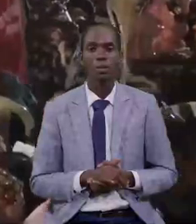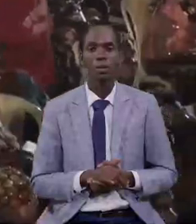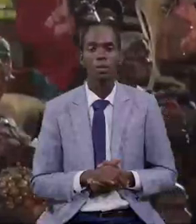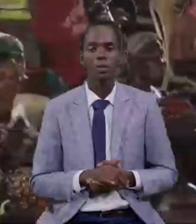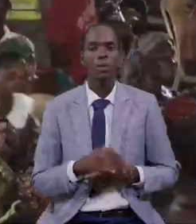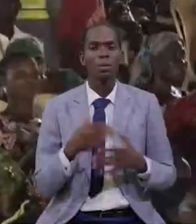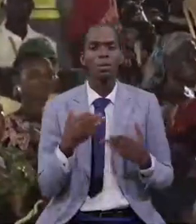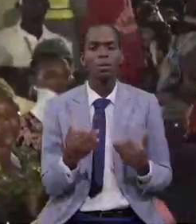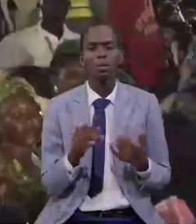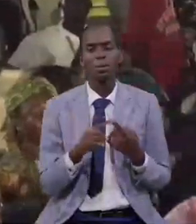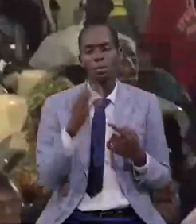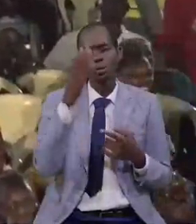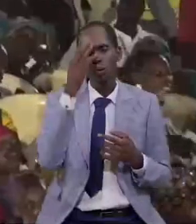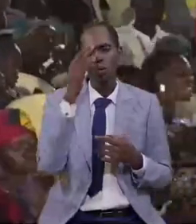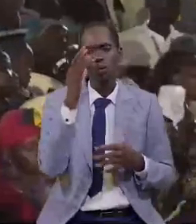thec